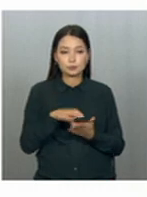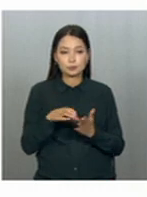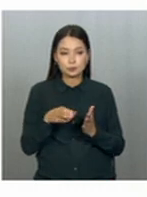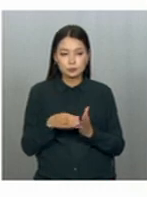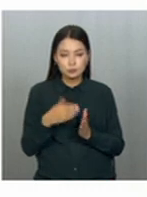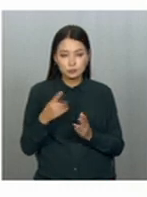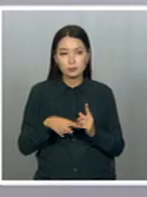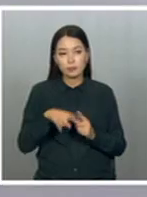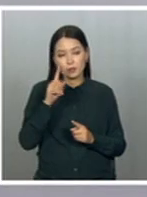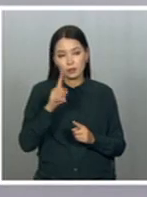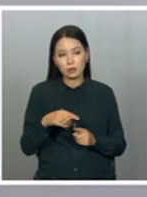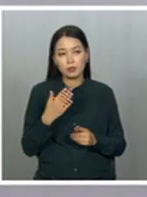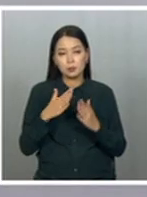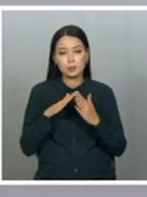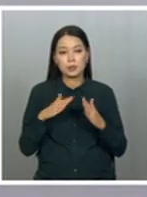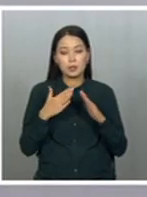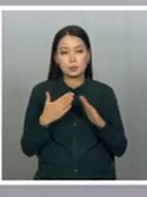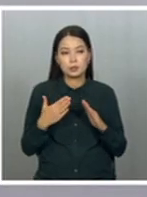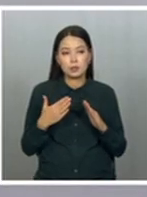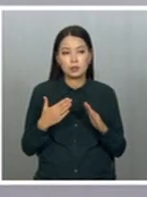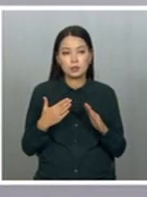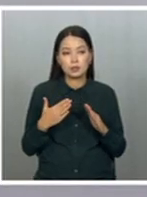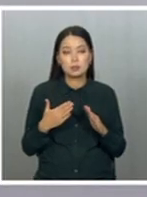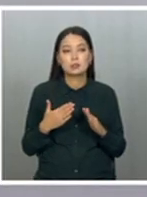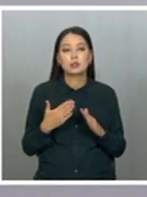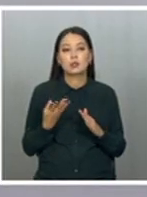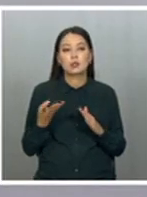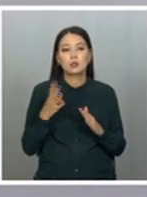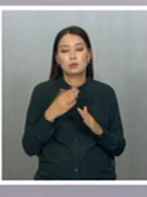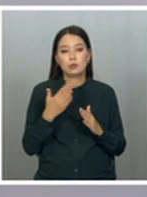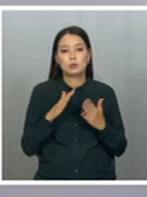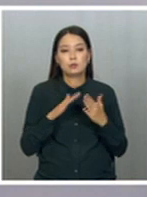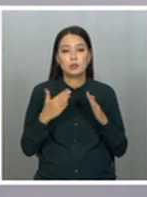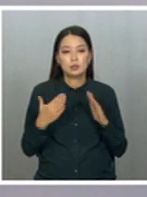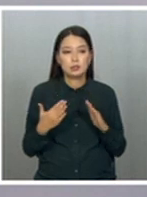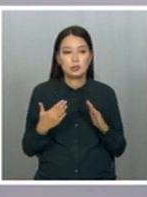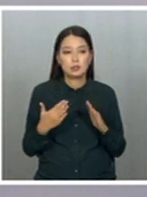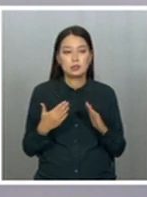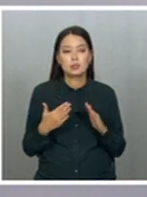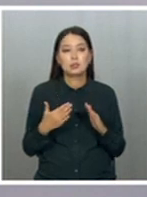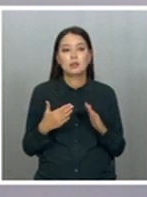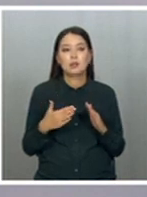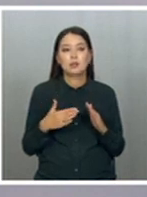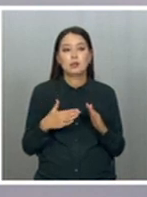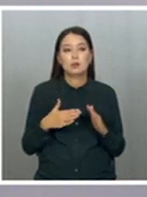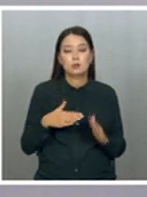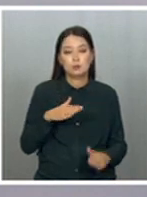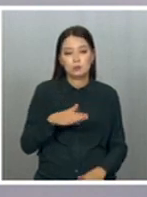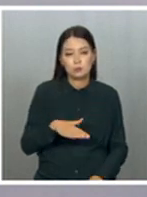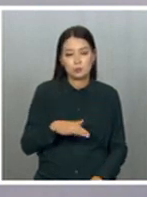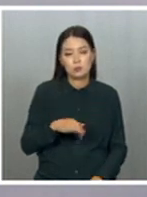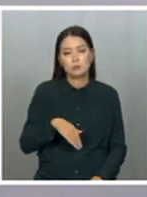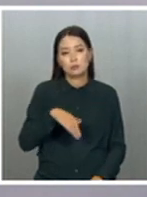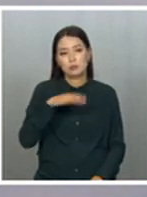пирамида бейнеленген. Енді 4 бұрышты қиық пирамиданың төменгі және